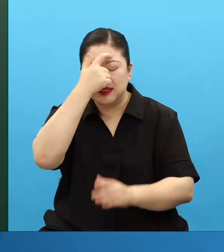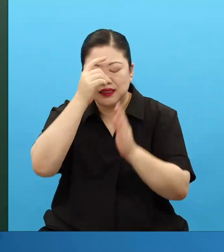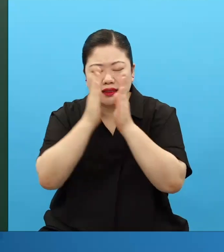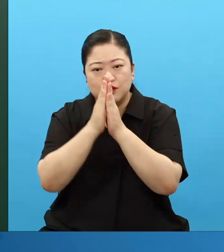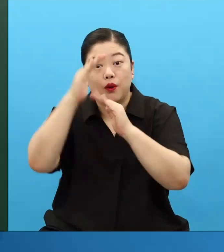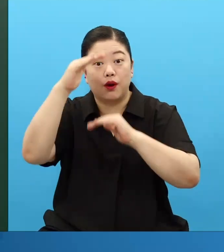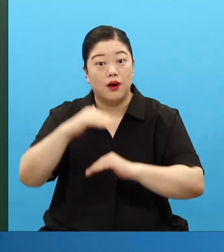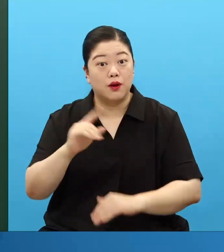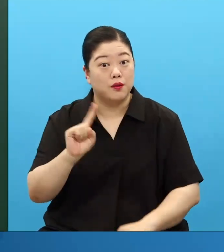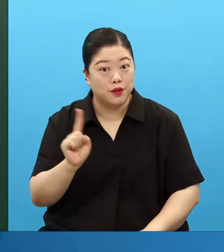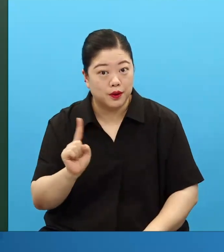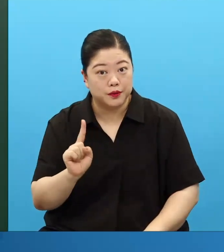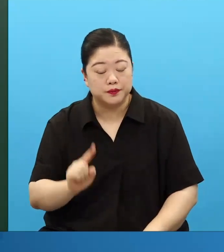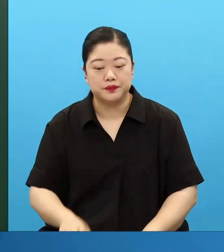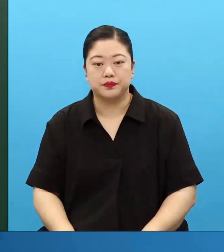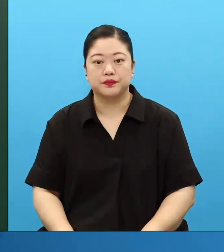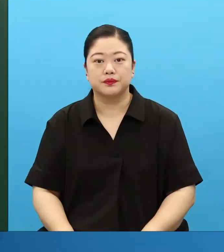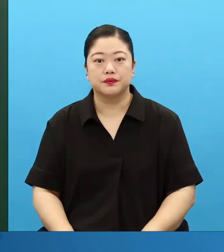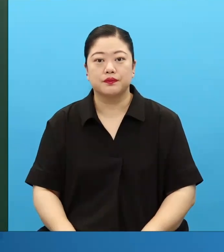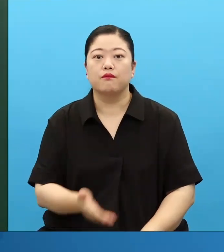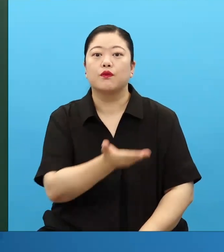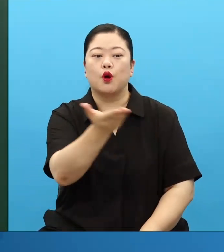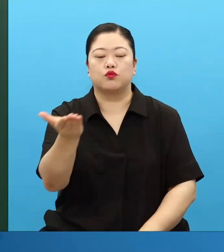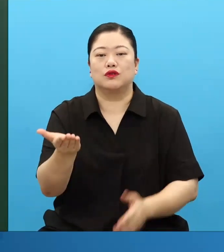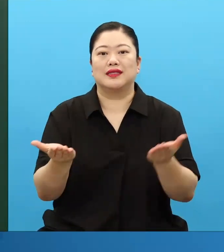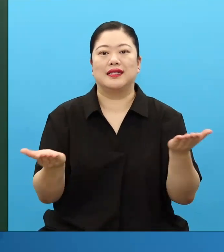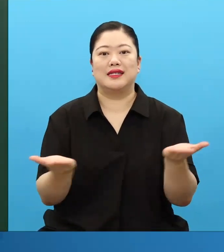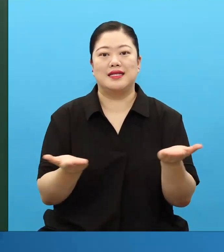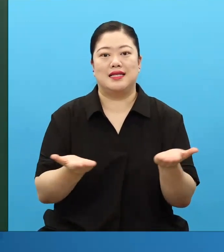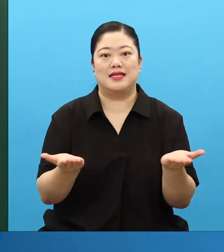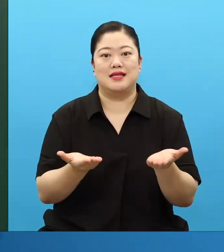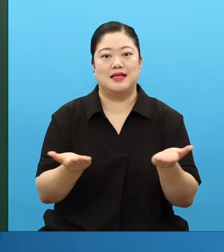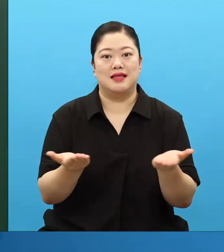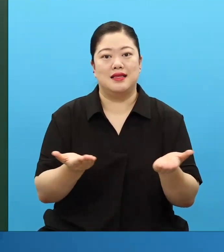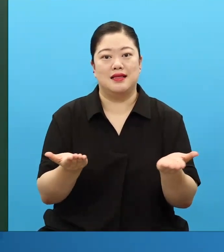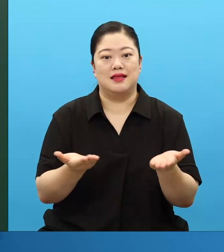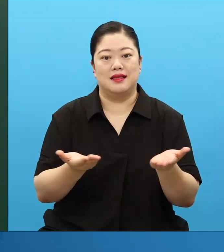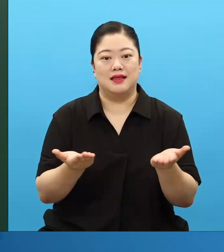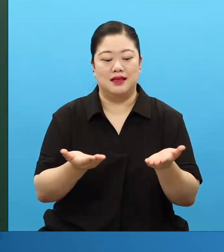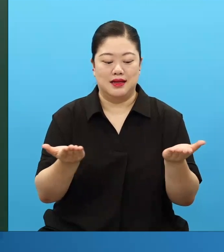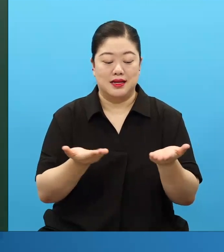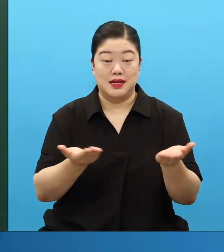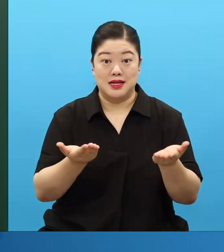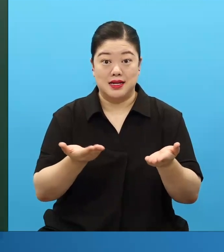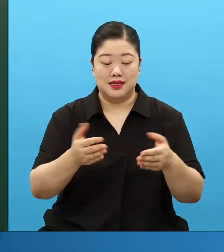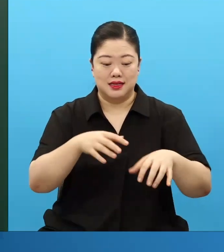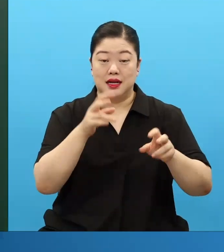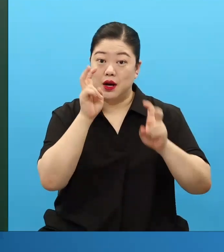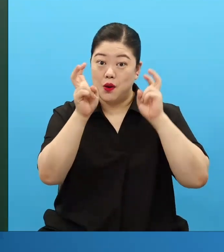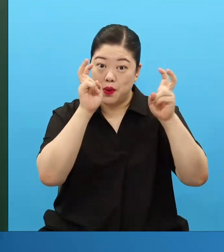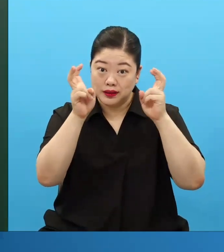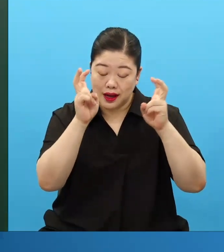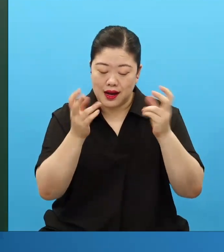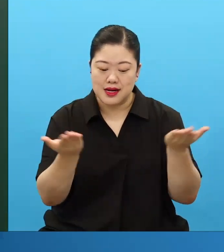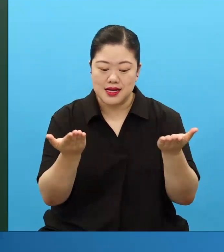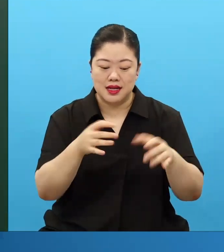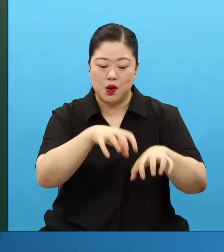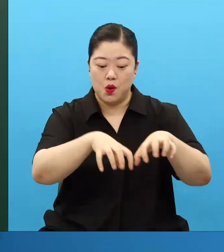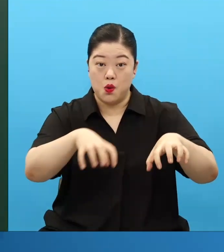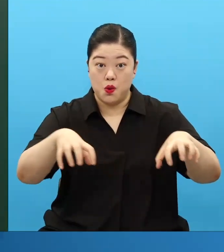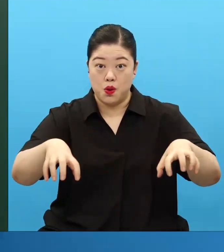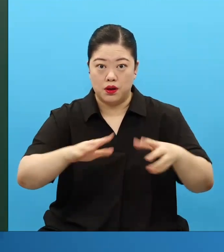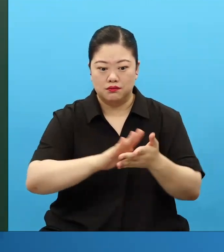고린도 교인들에게는 아무런 가치가 없지만 바울에게는 가장 중요한 거예요. It was worthless to the people of the church of Corinth, but it was the most precious thing for 이